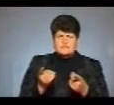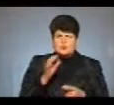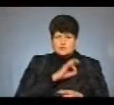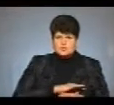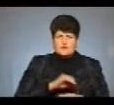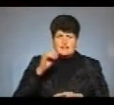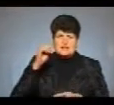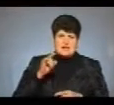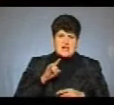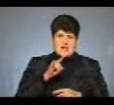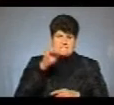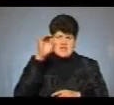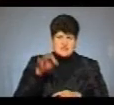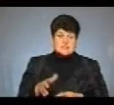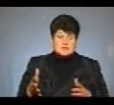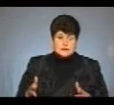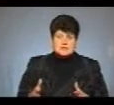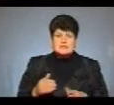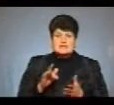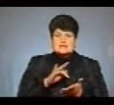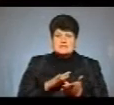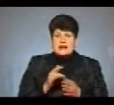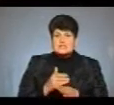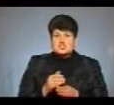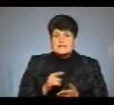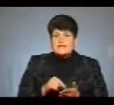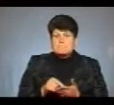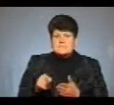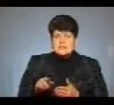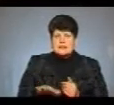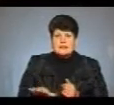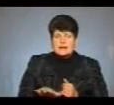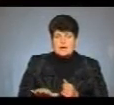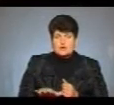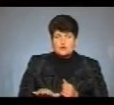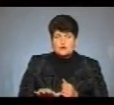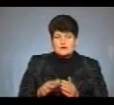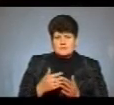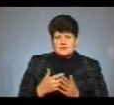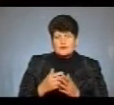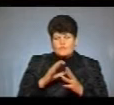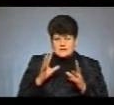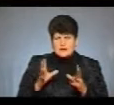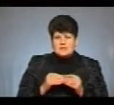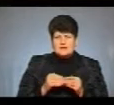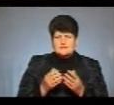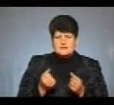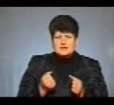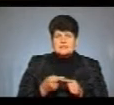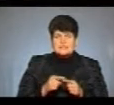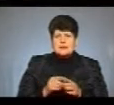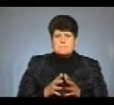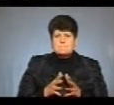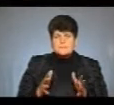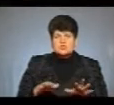боєприпасів. Центральна частина міста, напевно, на території, ну, скажімо, якщо брати взагалі суцільне місто, це більше